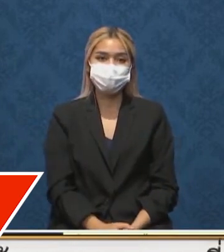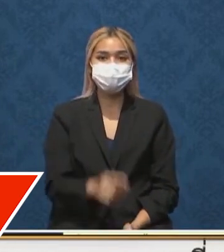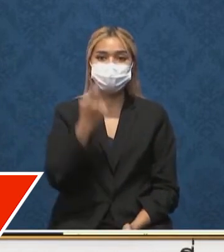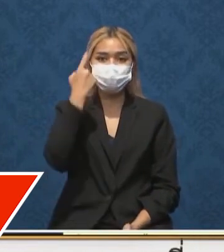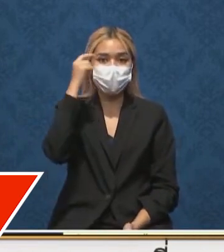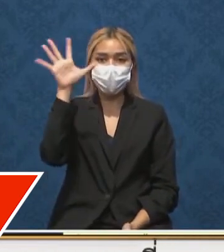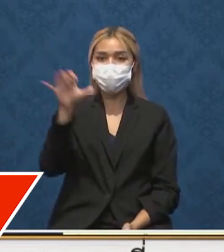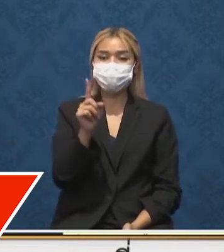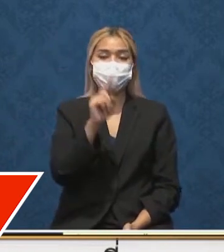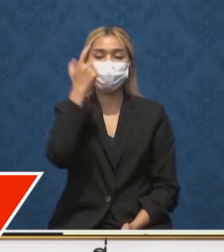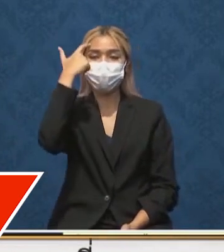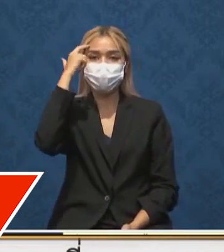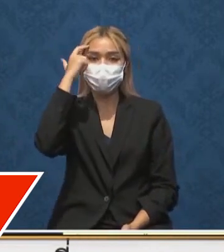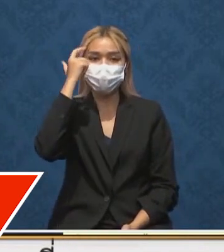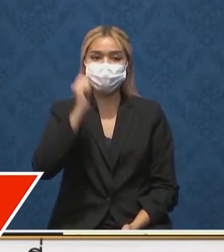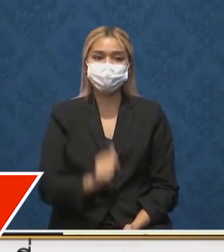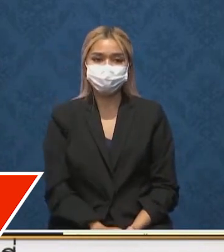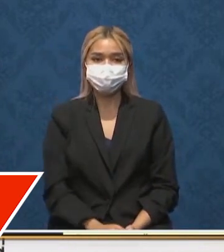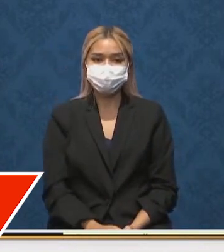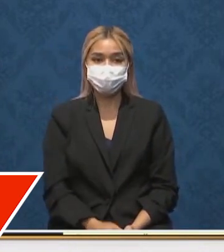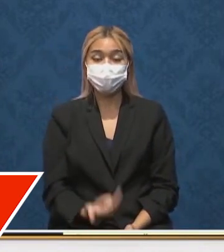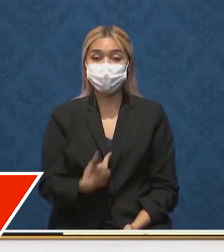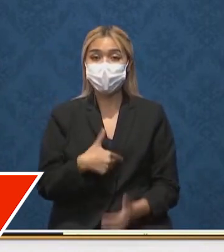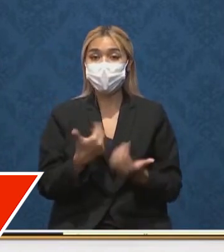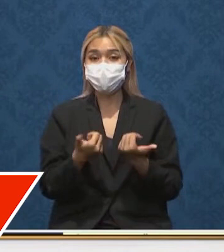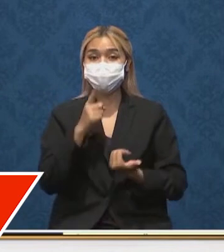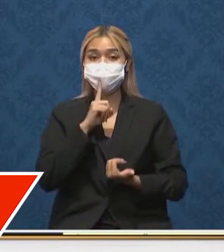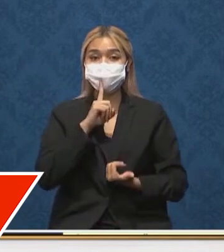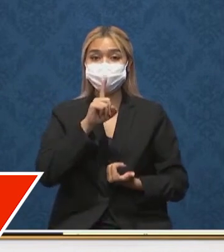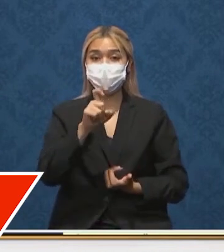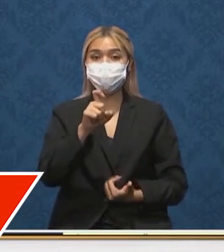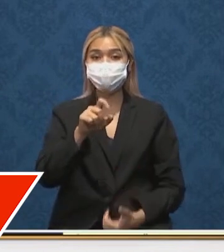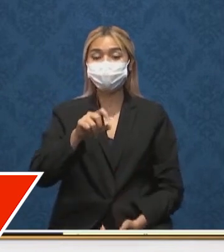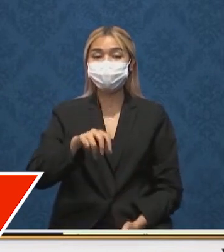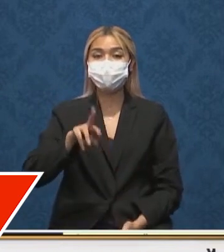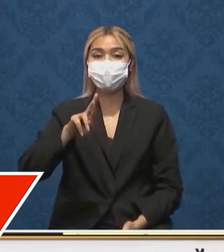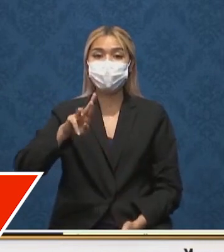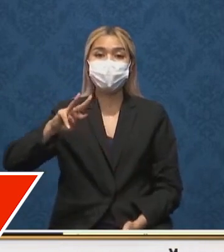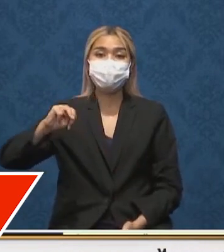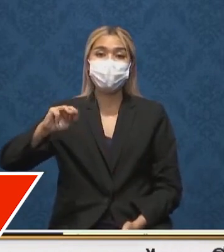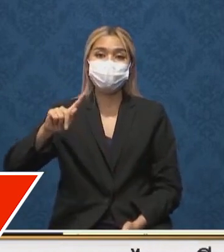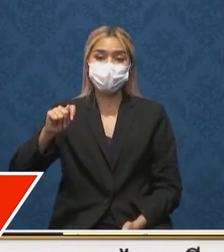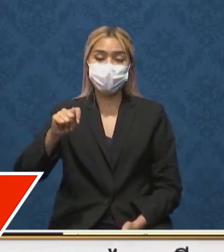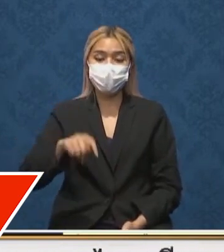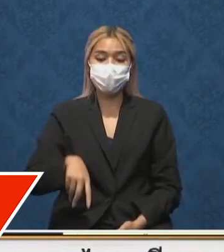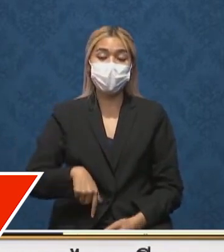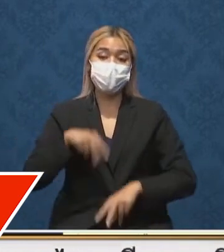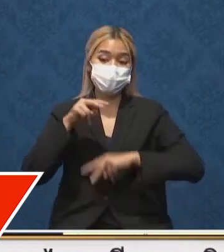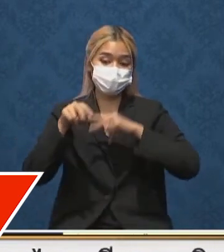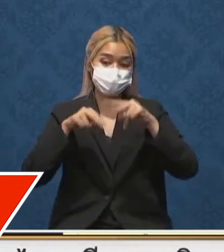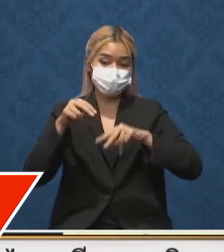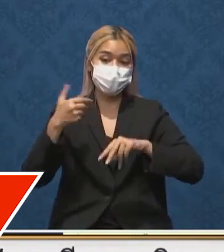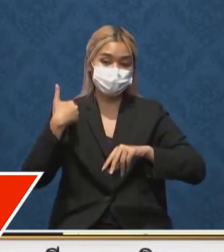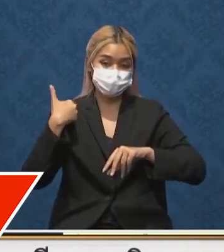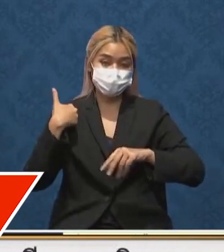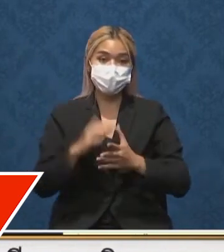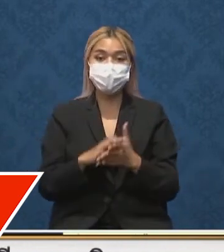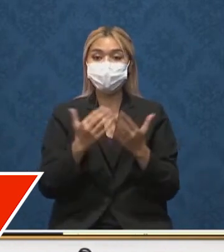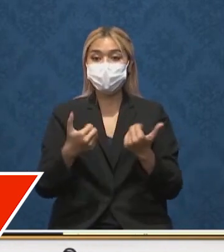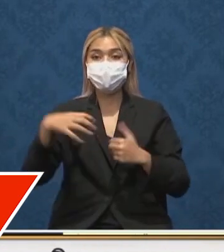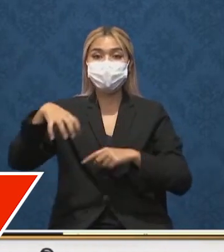รู้ผมถามในฐานะที่ท่านเป็นรัฐมนตรีว่าการกระทรวงไทยได้ตรวจสอบเรื่องราวที่กรรม